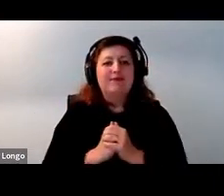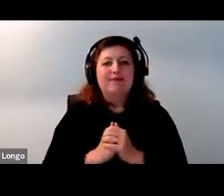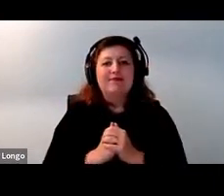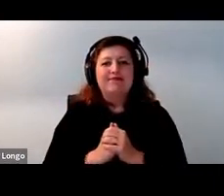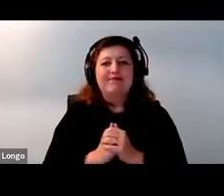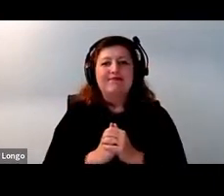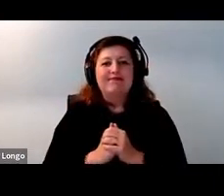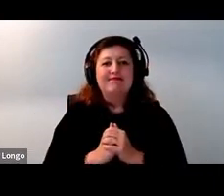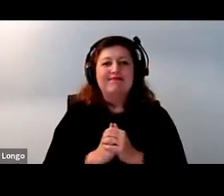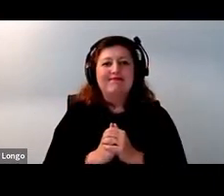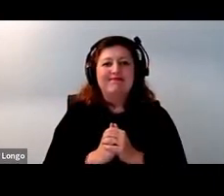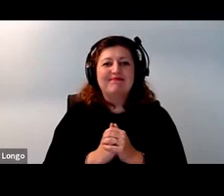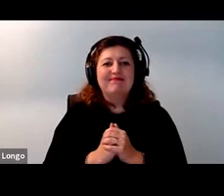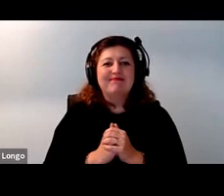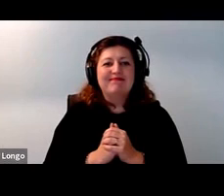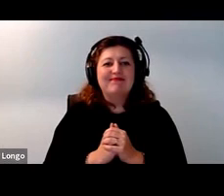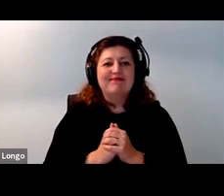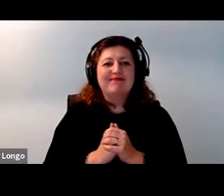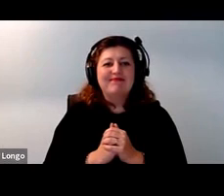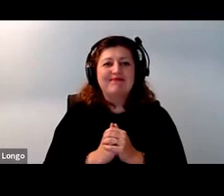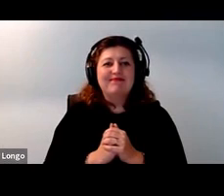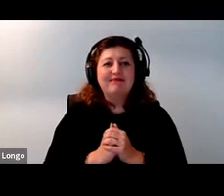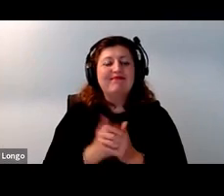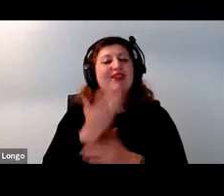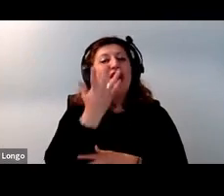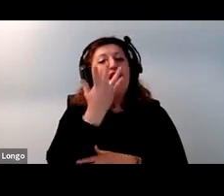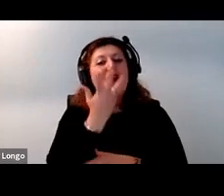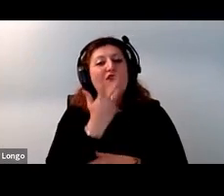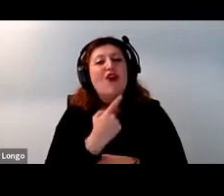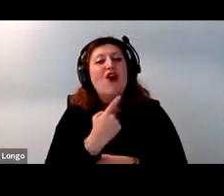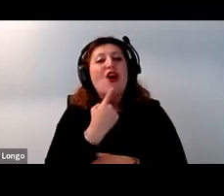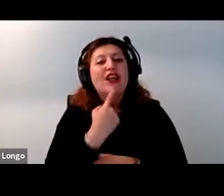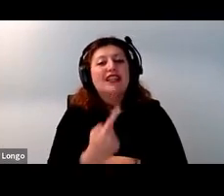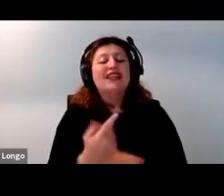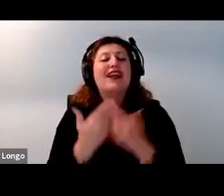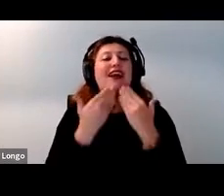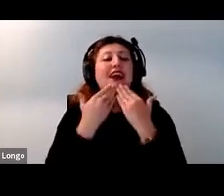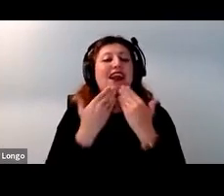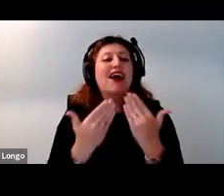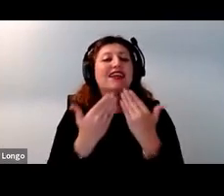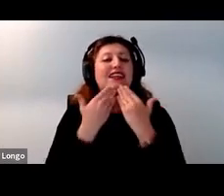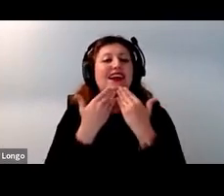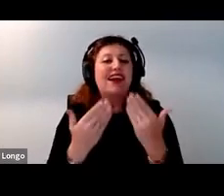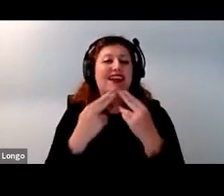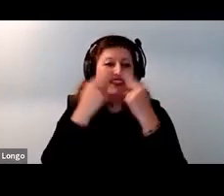Veramente. Okay. E io volevo ringraziare tantissimo Serena,